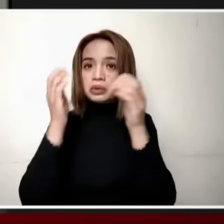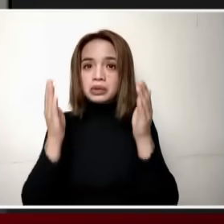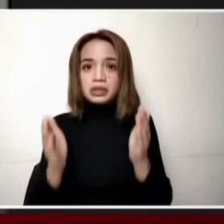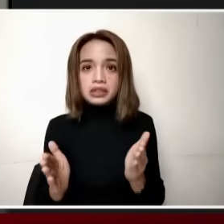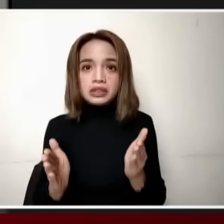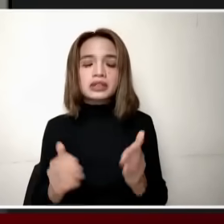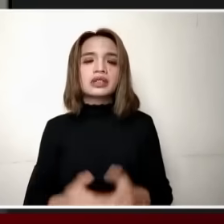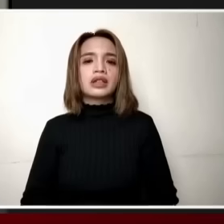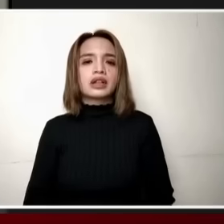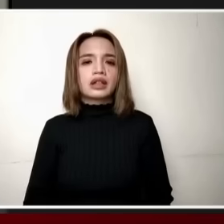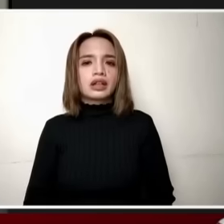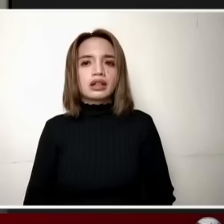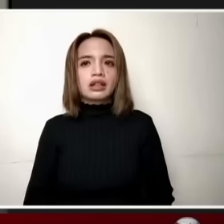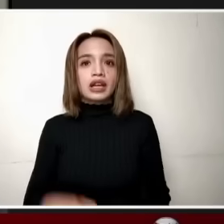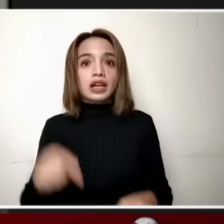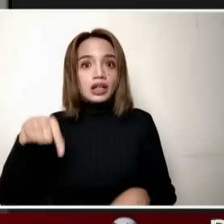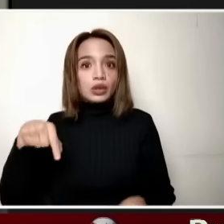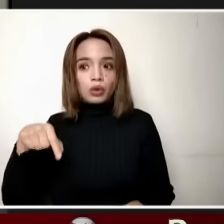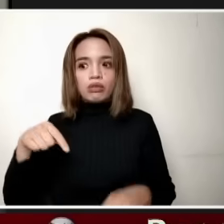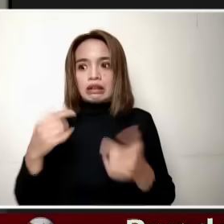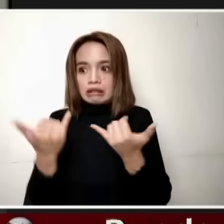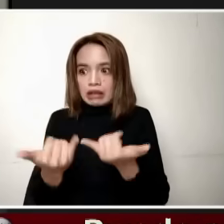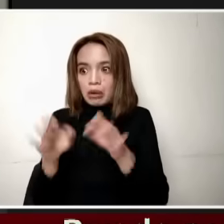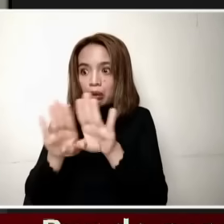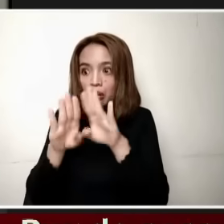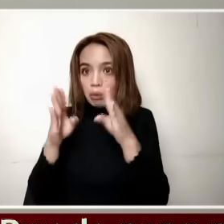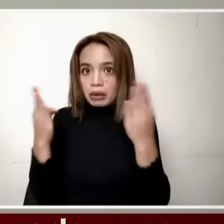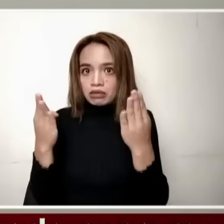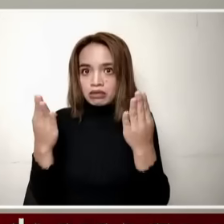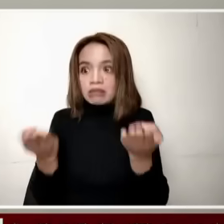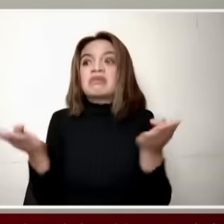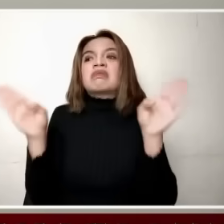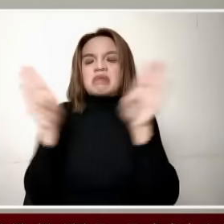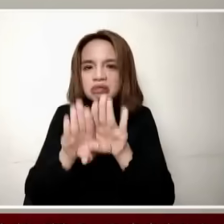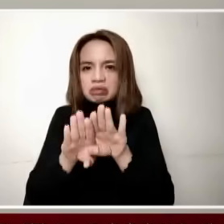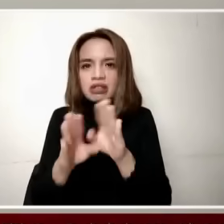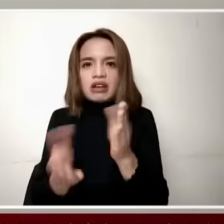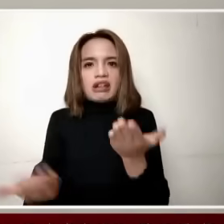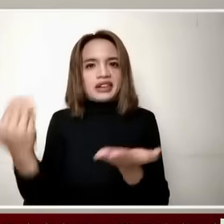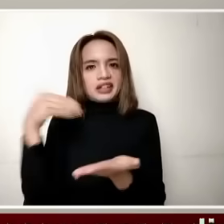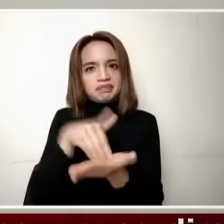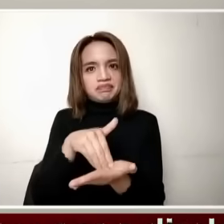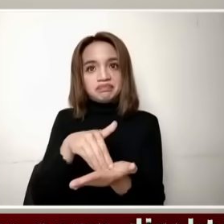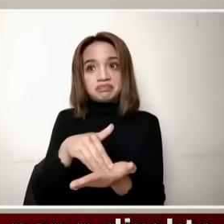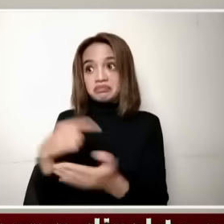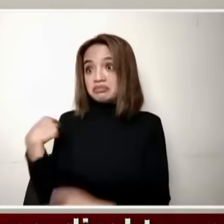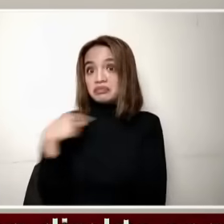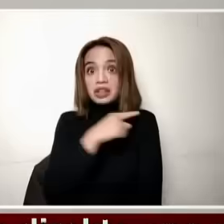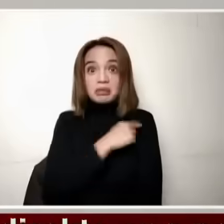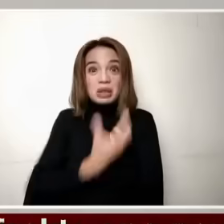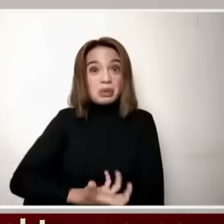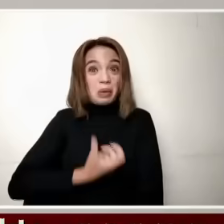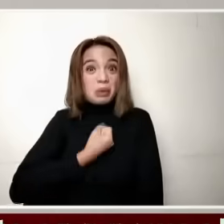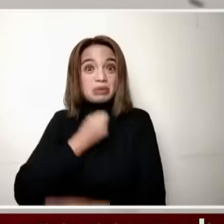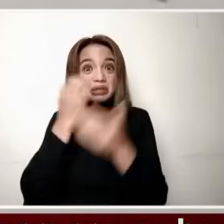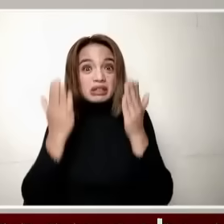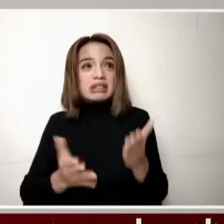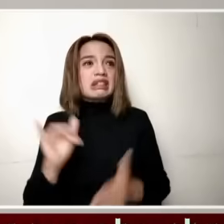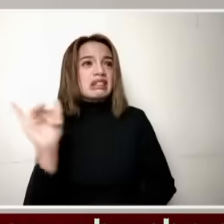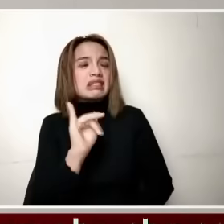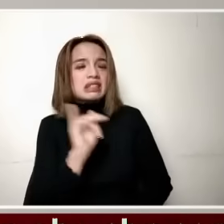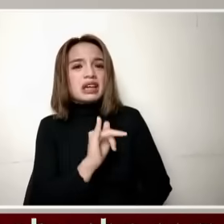employees na ito na magbubukas na tayo tapos biglang magsasara na naman. Sa amin ding mga may-ari na umaasa rin,